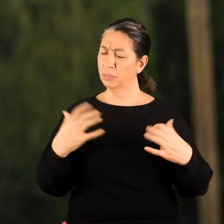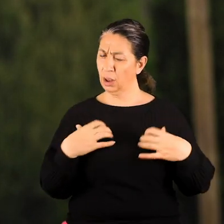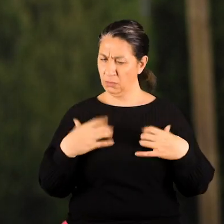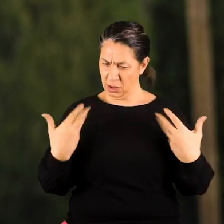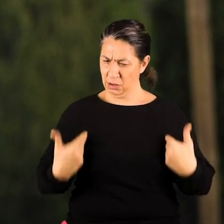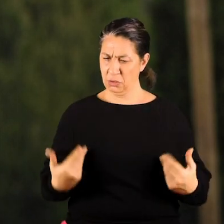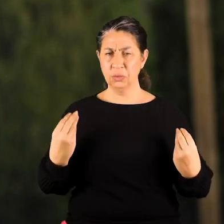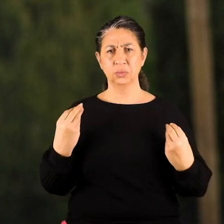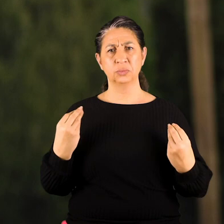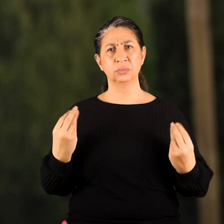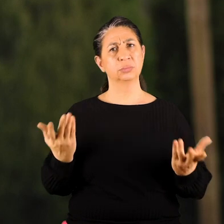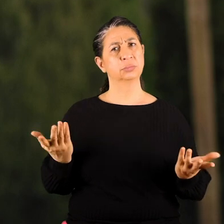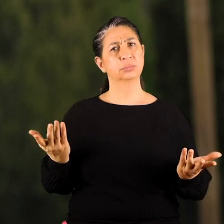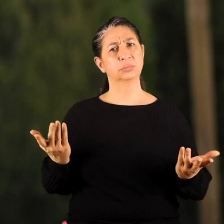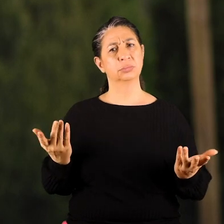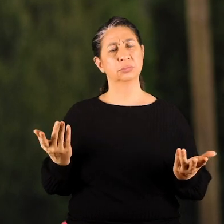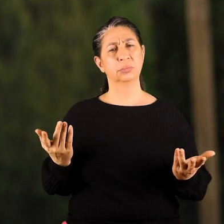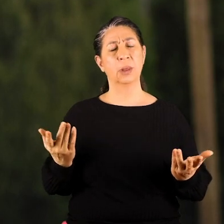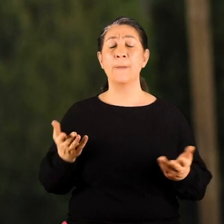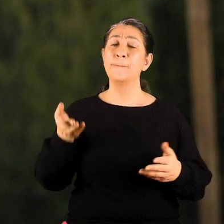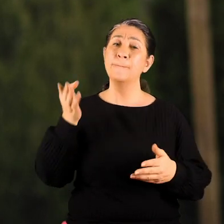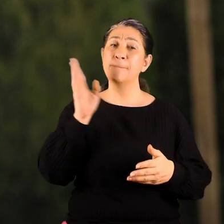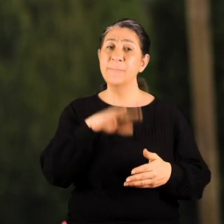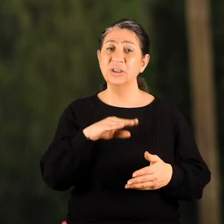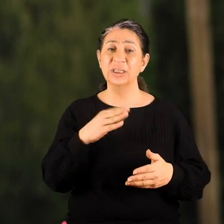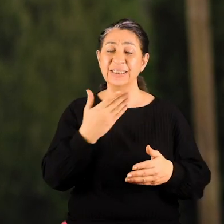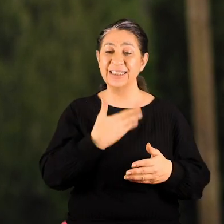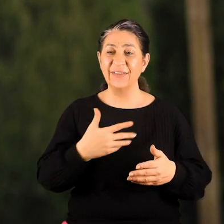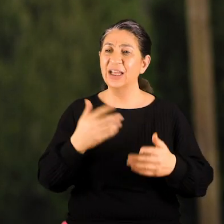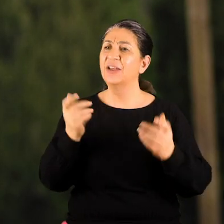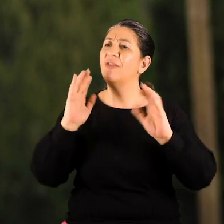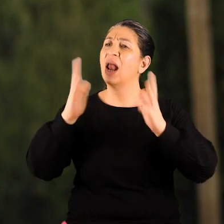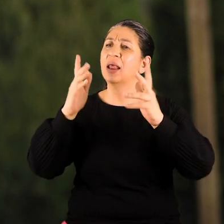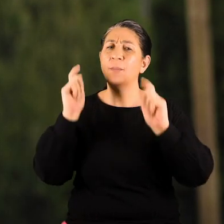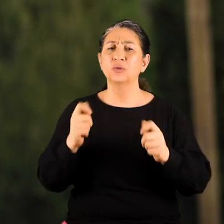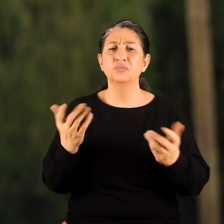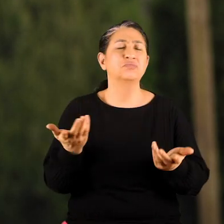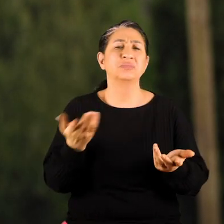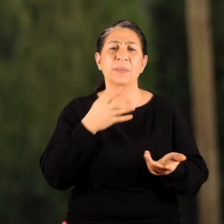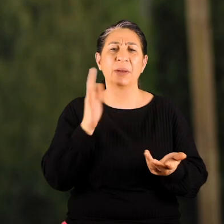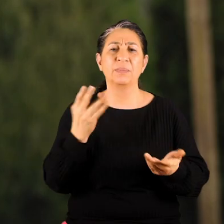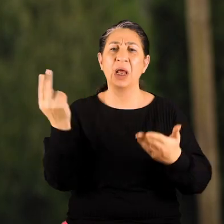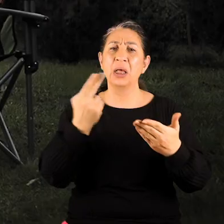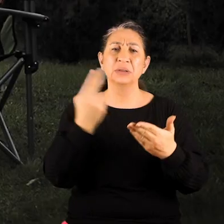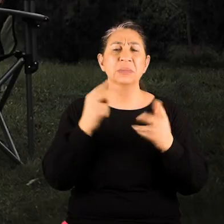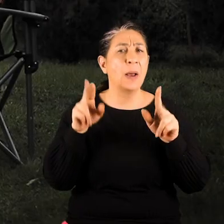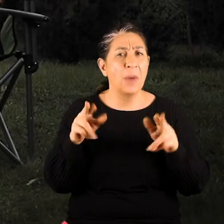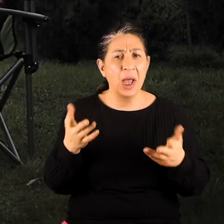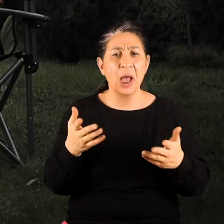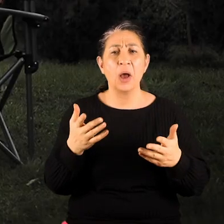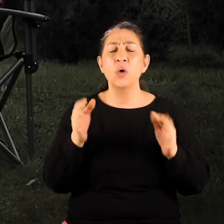sevdiğin aktiviteleri de yapıyorsun. İşte ne bileyim resim yapmak gibi. Mutlaka o tip aktiviteler de çok önemli.